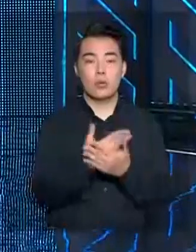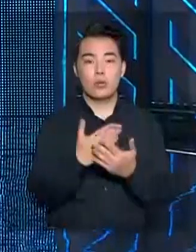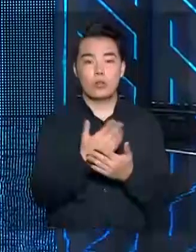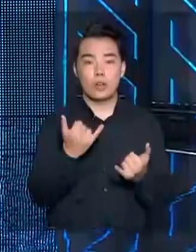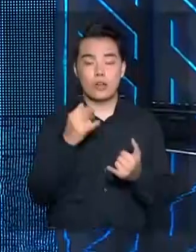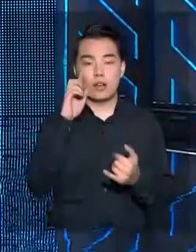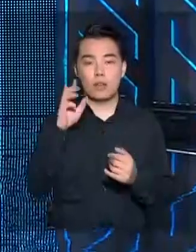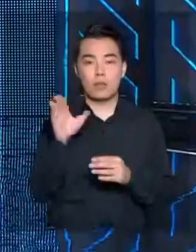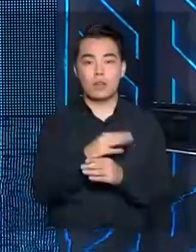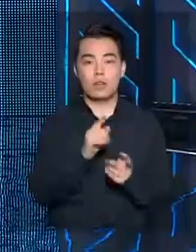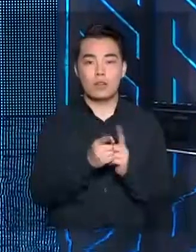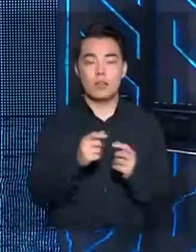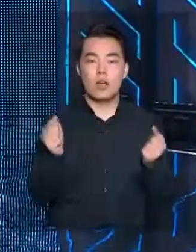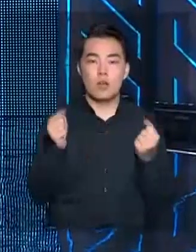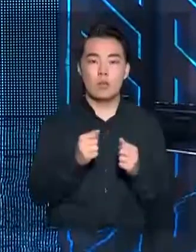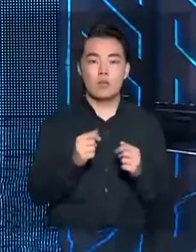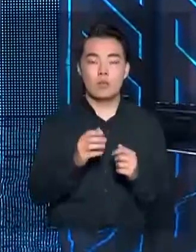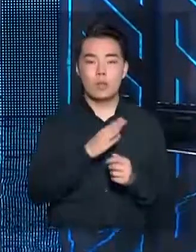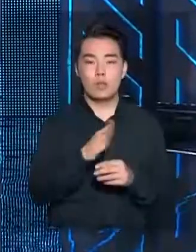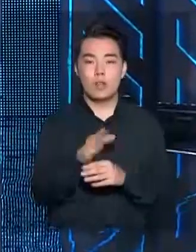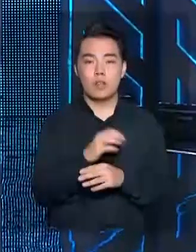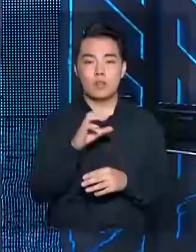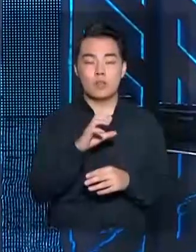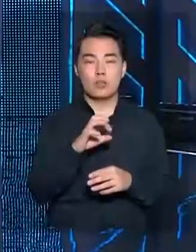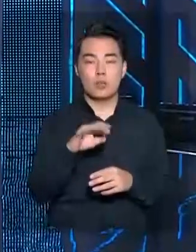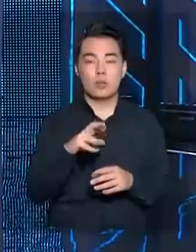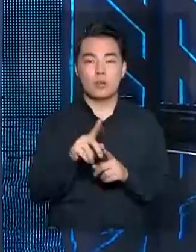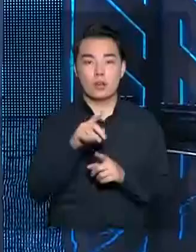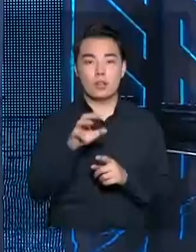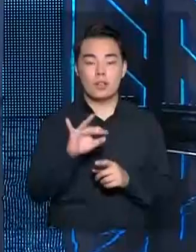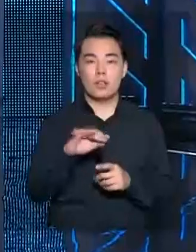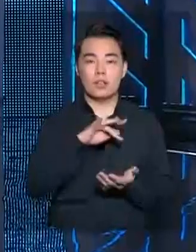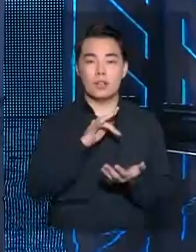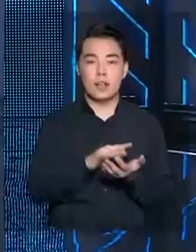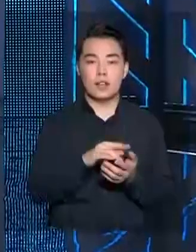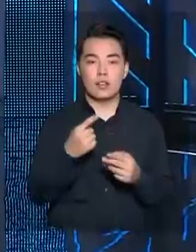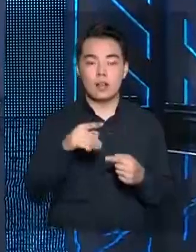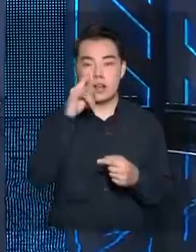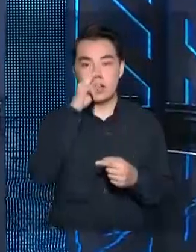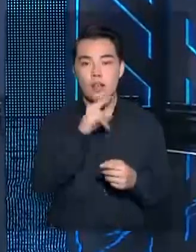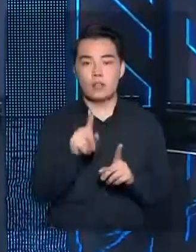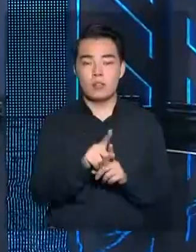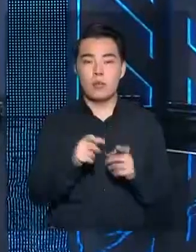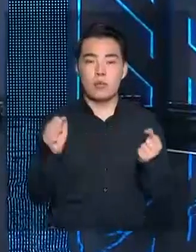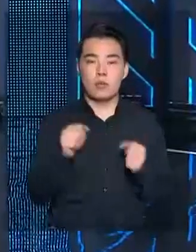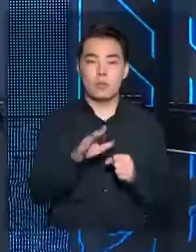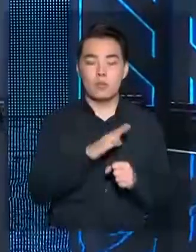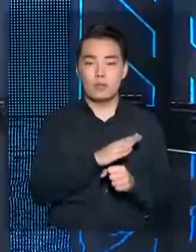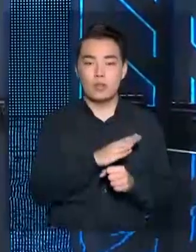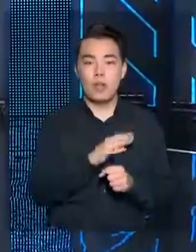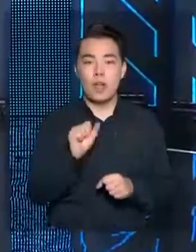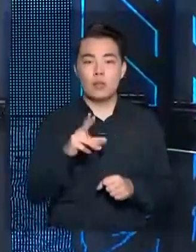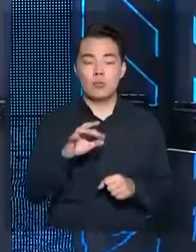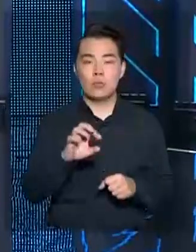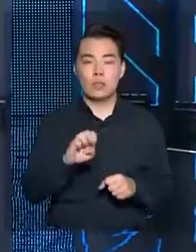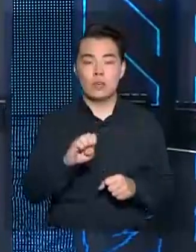Еліміздің біраз өңірінде аяз күшейді, әсіресе солтүстік орталық және шығыс аймақтарда бұрқасын тұрғындардың мазасын кетірді.